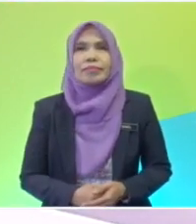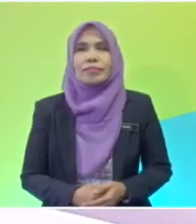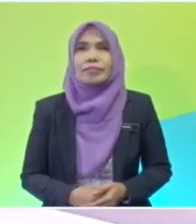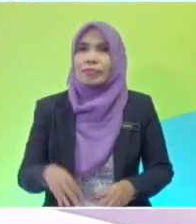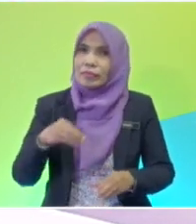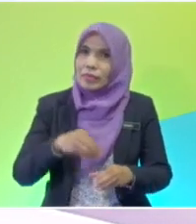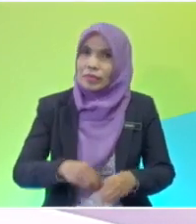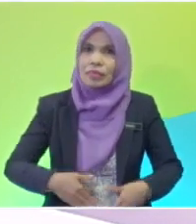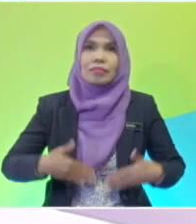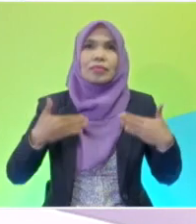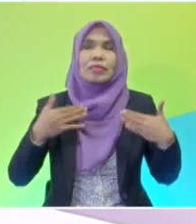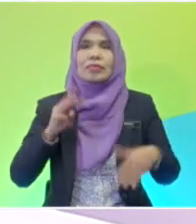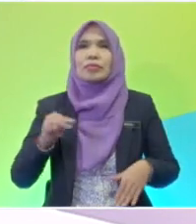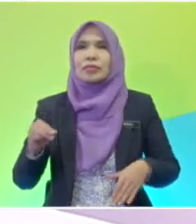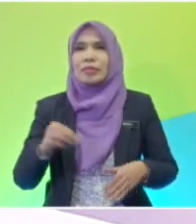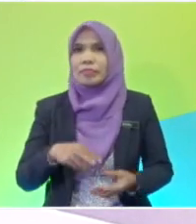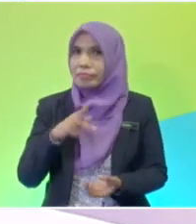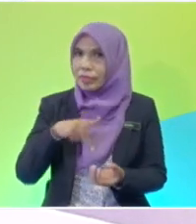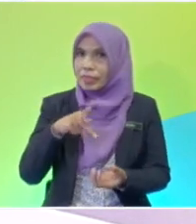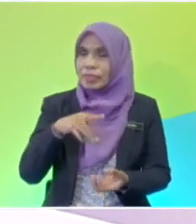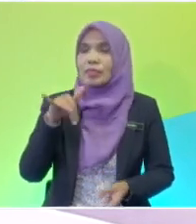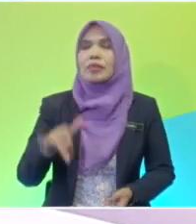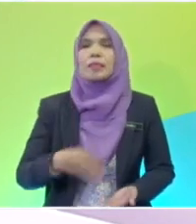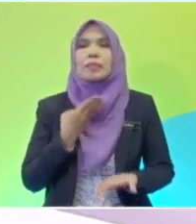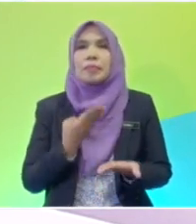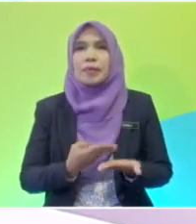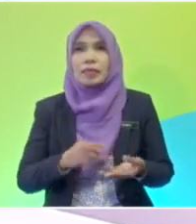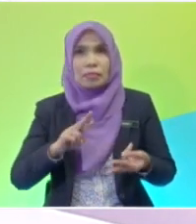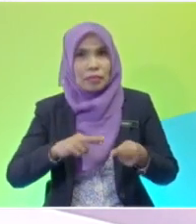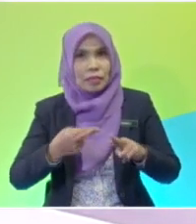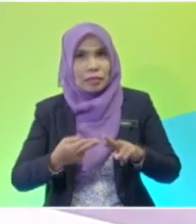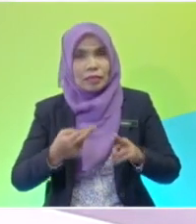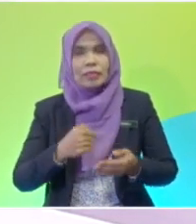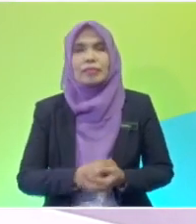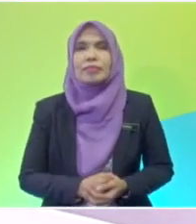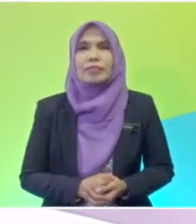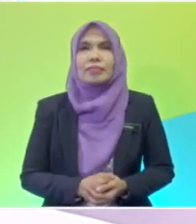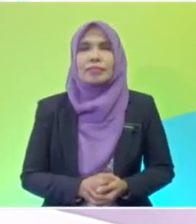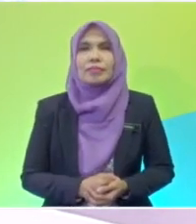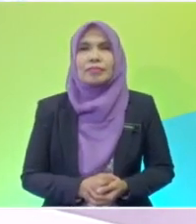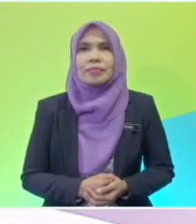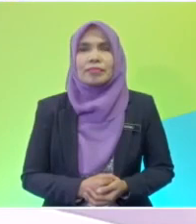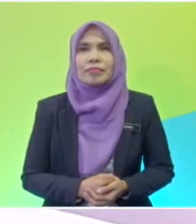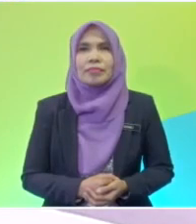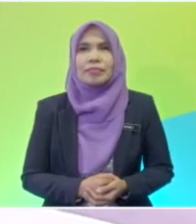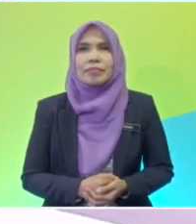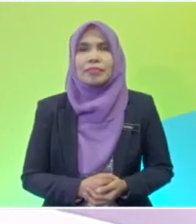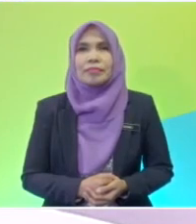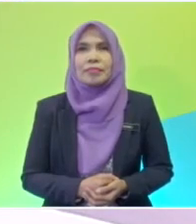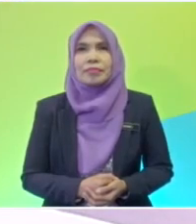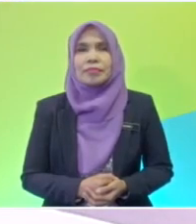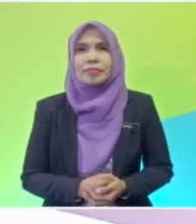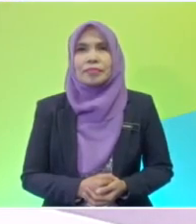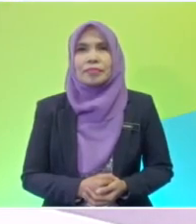menyebabkan satu kesan yang cukup positif rata-raka lain juga turut dapat merasa I five itu ya suasana itu udah mulai timbul keyakinan